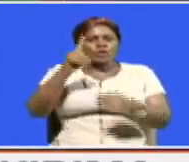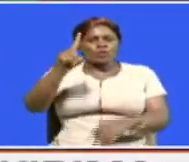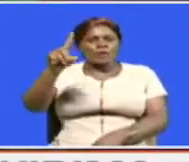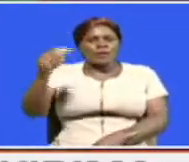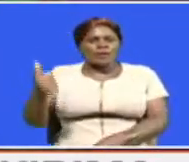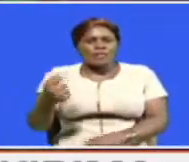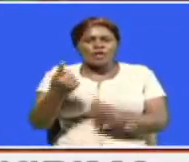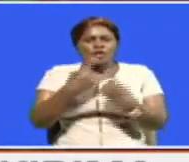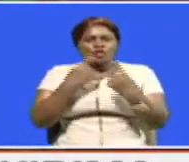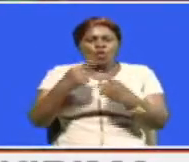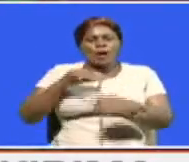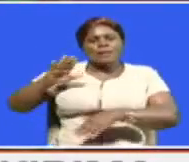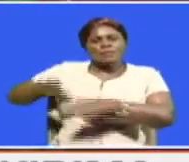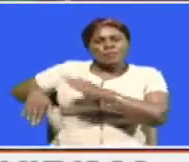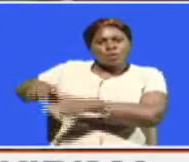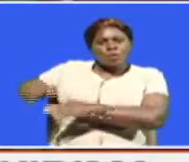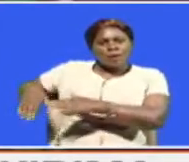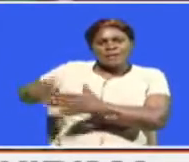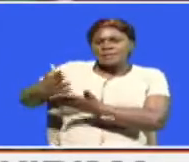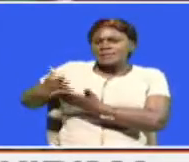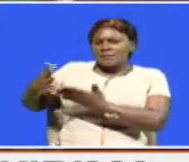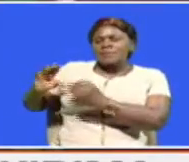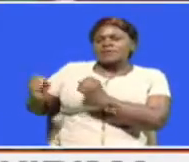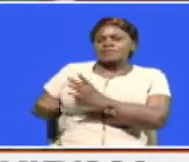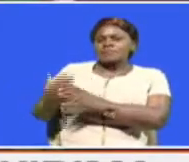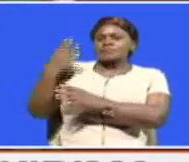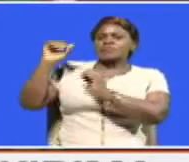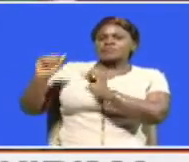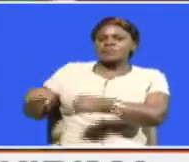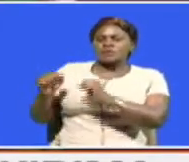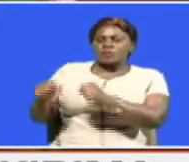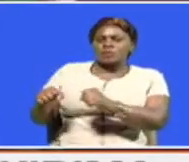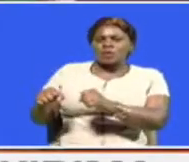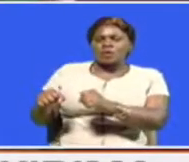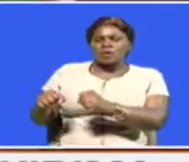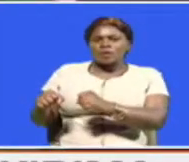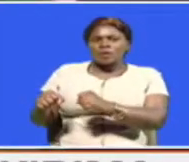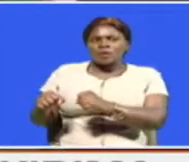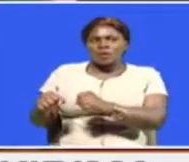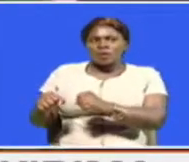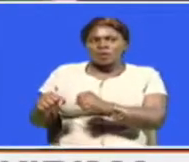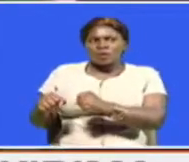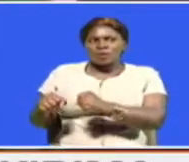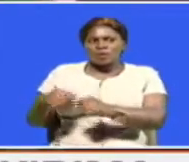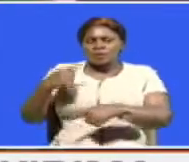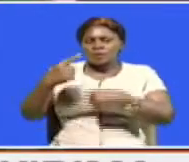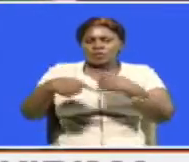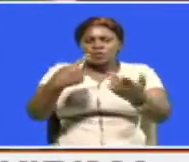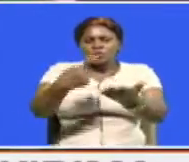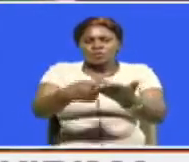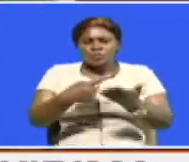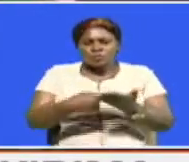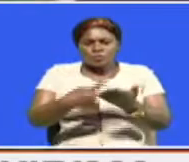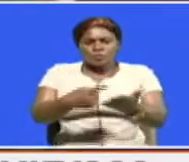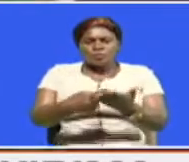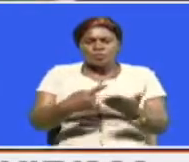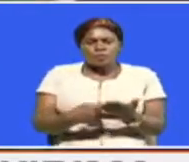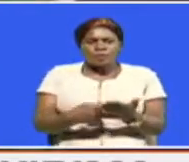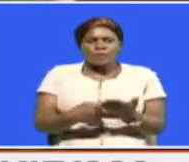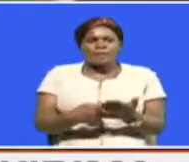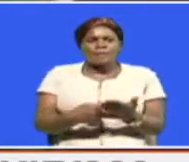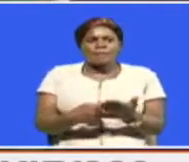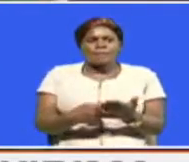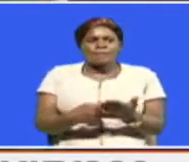The talks at Bomas, something will come out of it. So let us choose the path of dialogue. Let us give dialogue